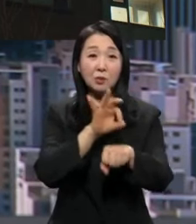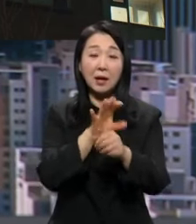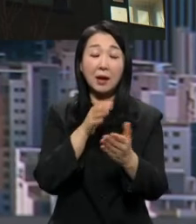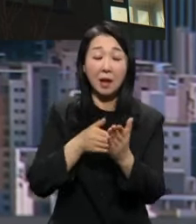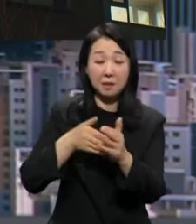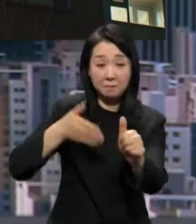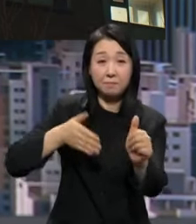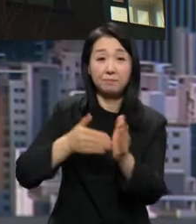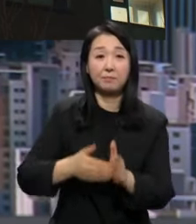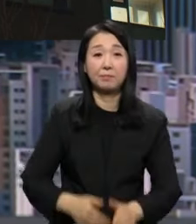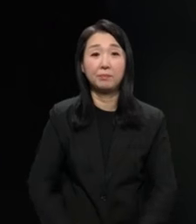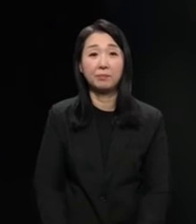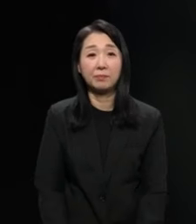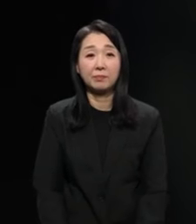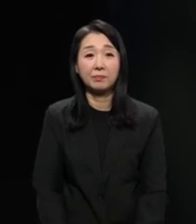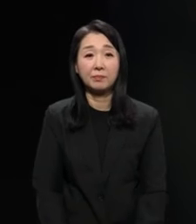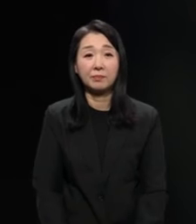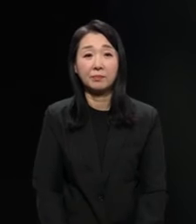취재했습니다.